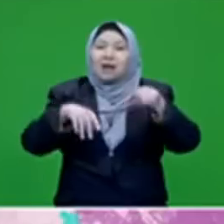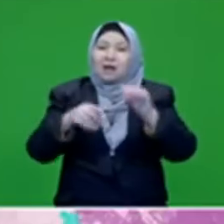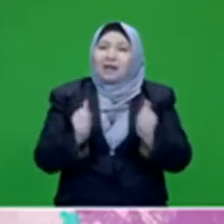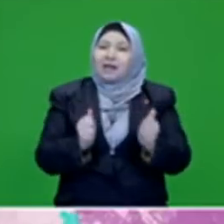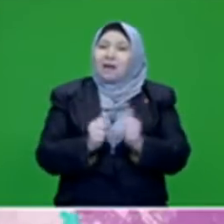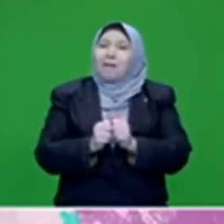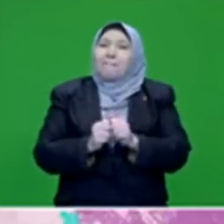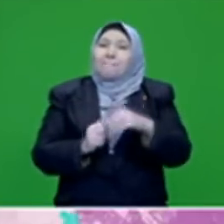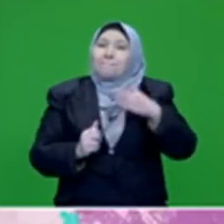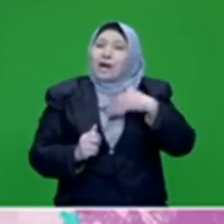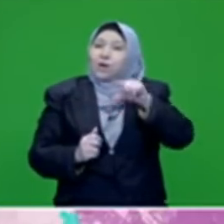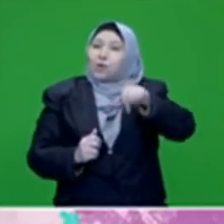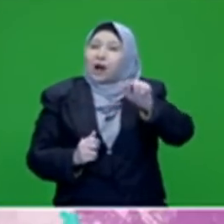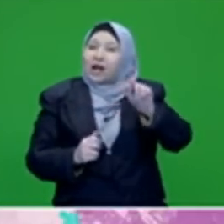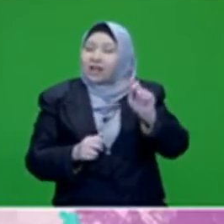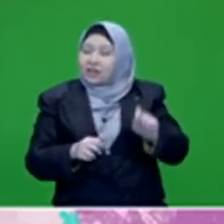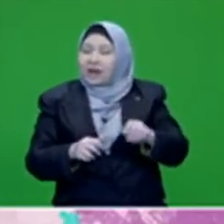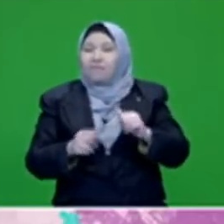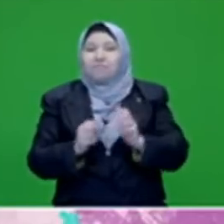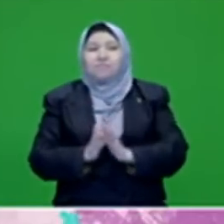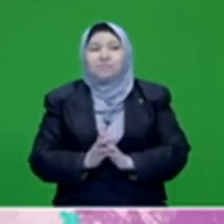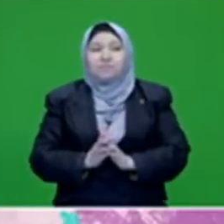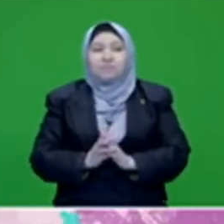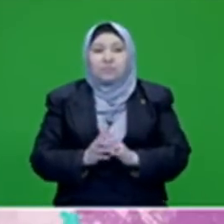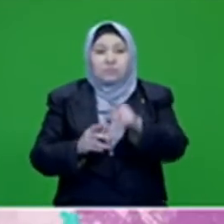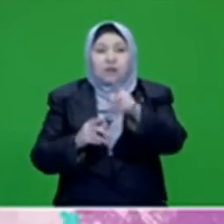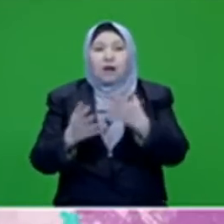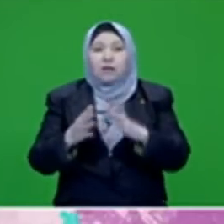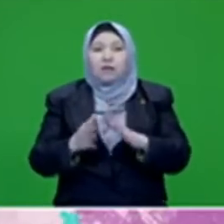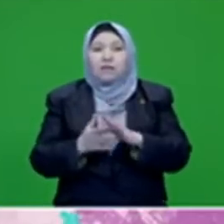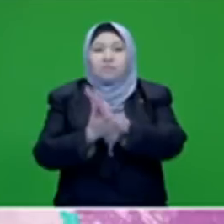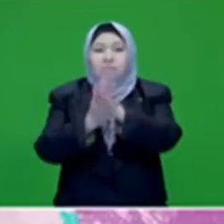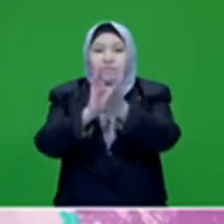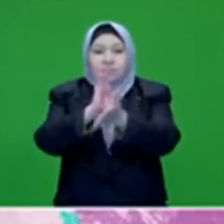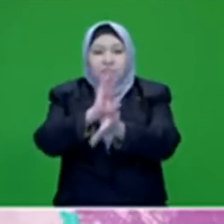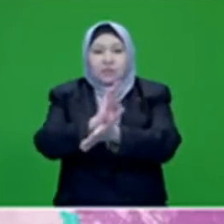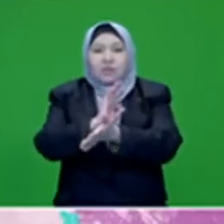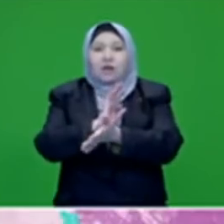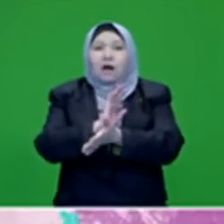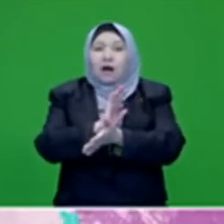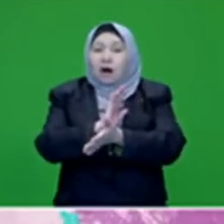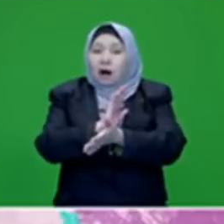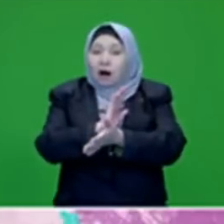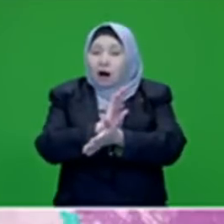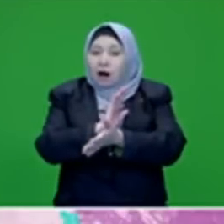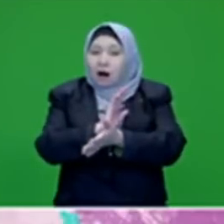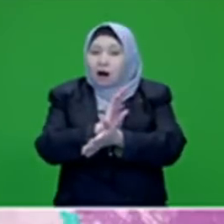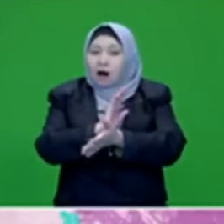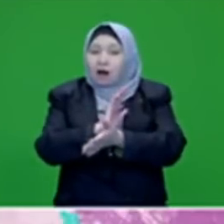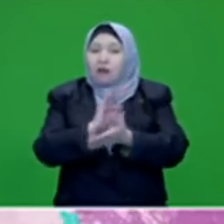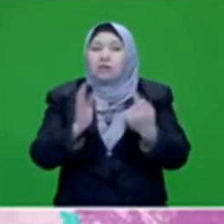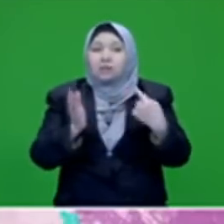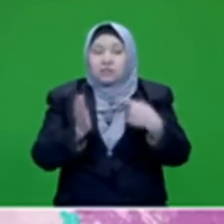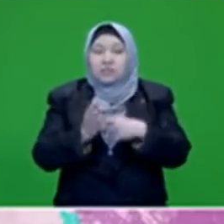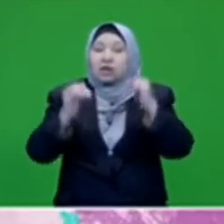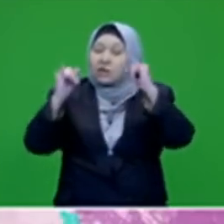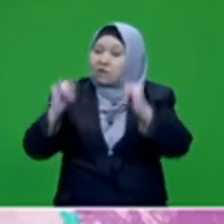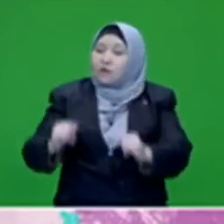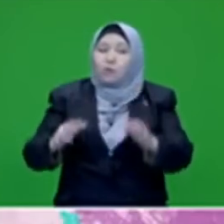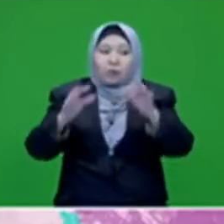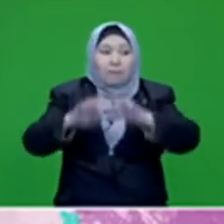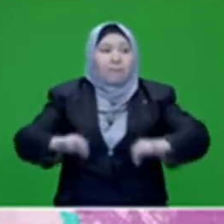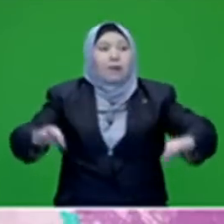Subhanallah. Barakallahu'alaikum. Terima kasih Ustaz Fazrul, Ustaz Tarmizi. Subhanallah. Ya, Dr. Farid Rabi adalah individu penting